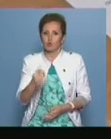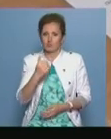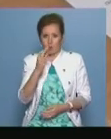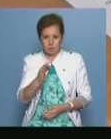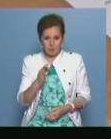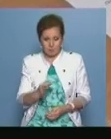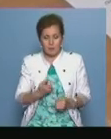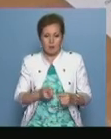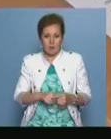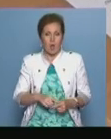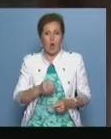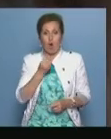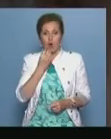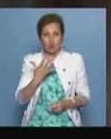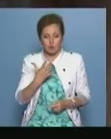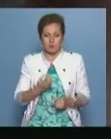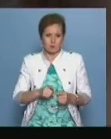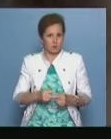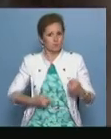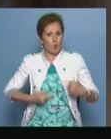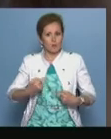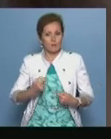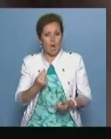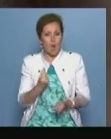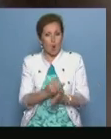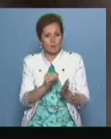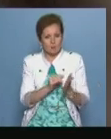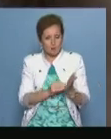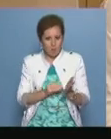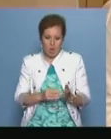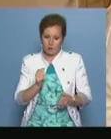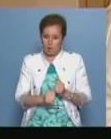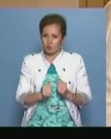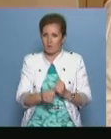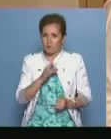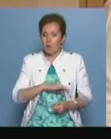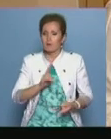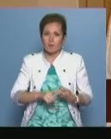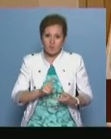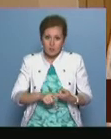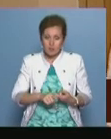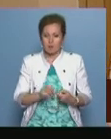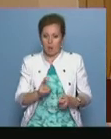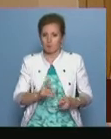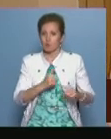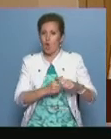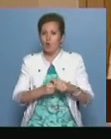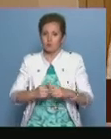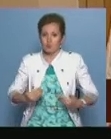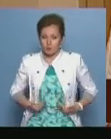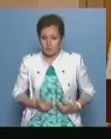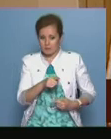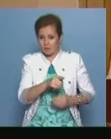за оценки. Ведь от каждого балла зависит, как сложится жизнь. Сейчас за этими дверями работает конфликтная